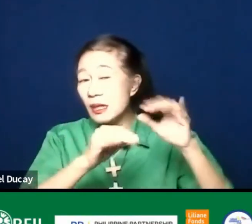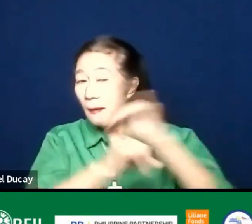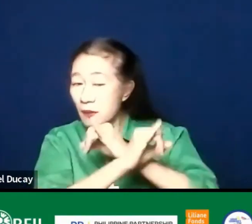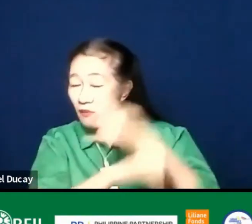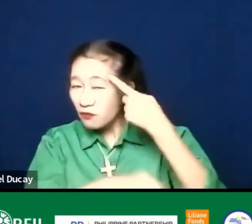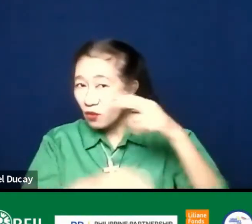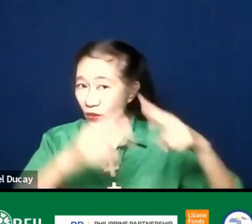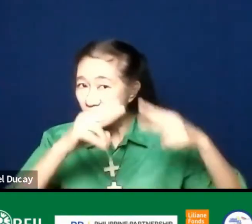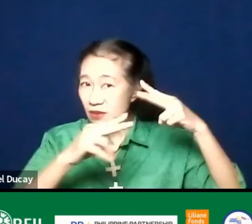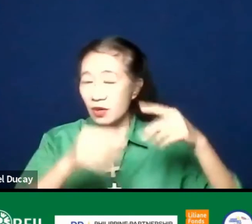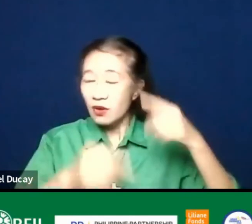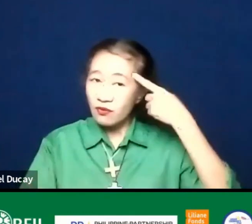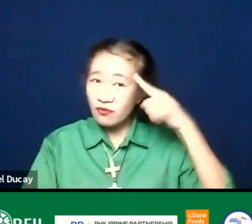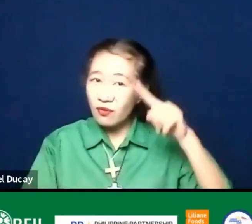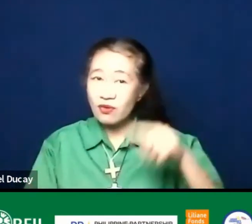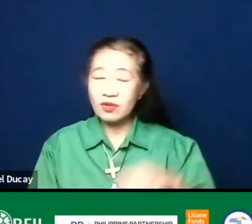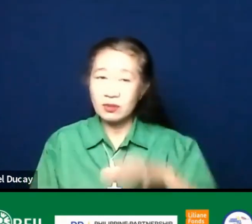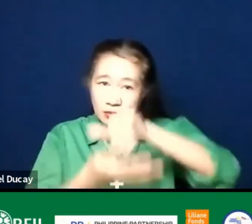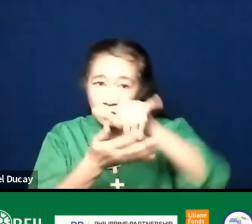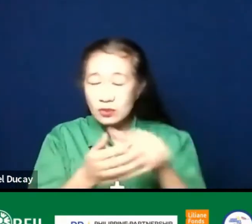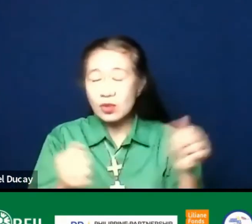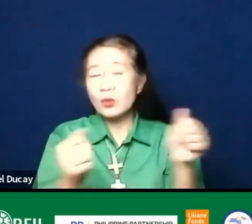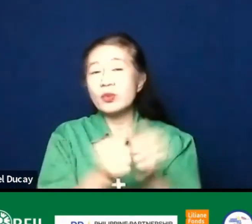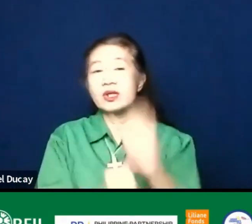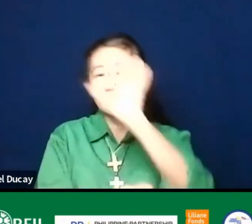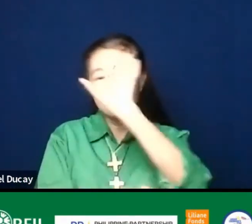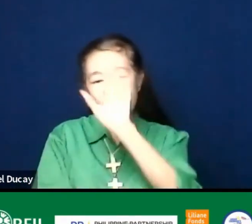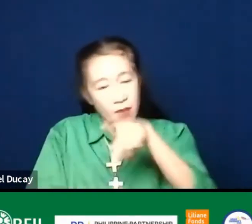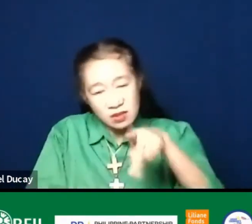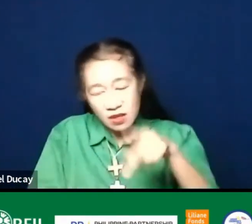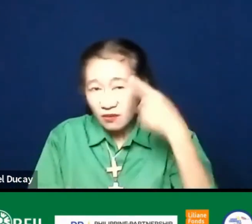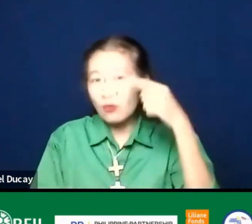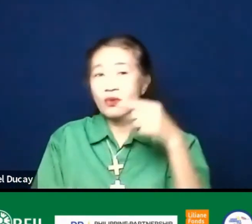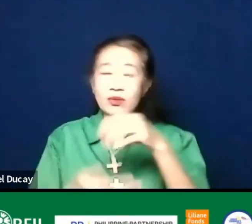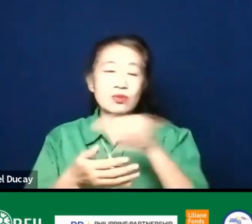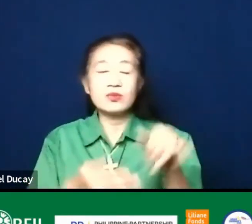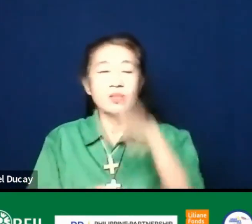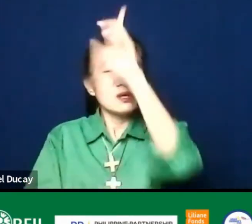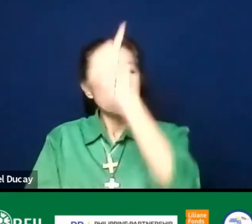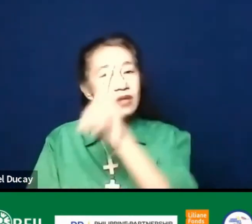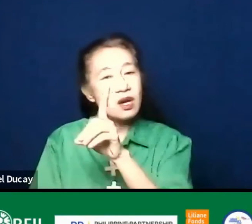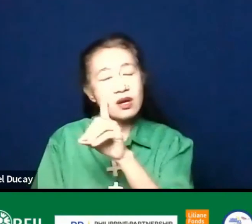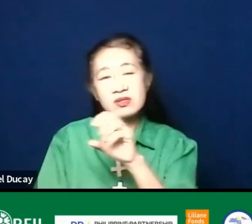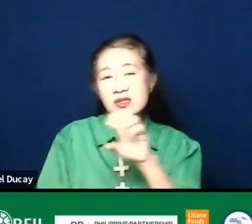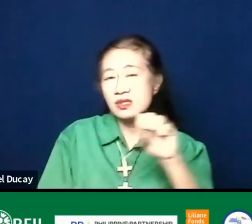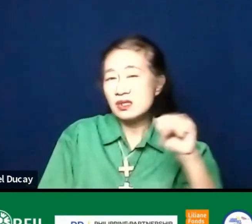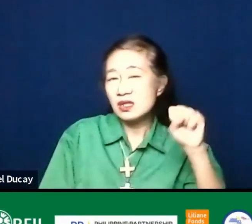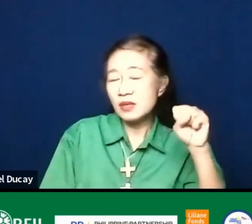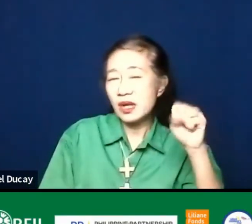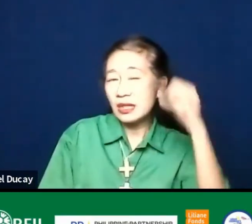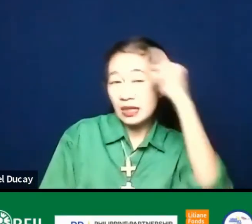autism, for those with cerebral palsy, for those with Down syndrome and intellectual